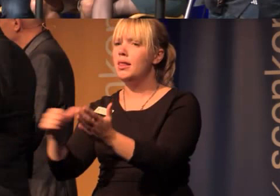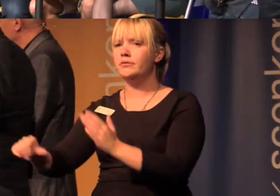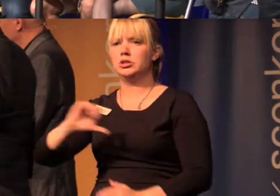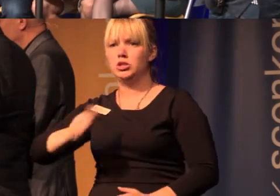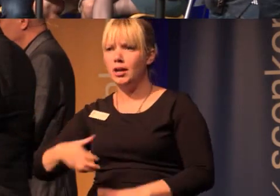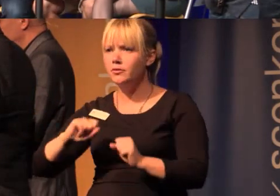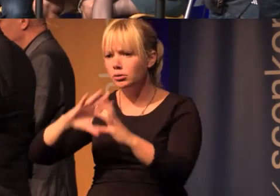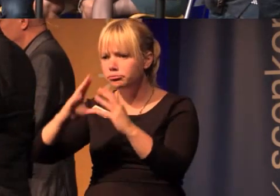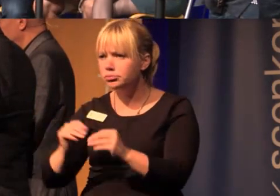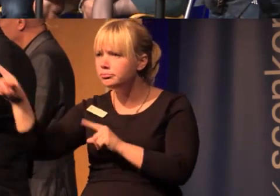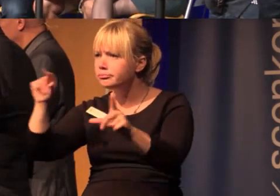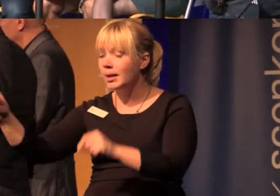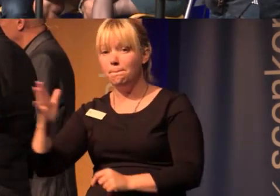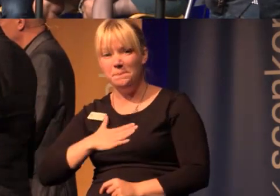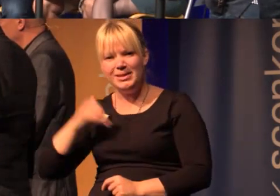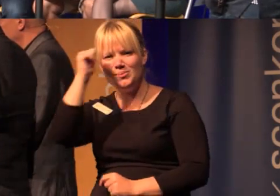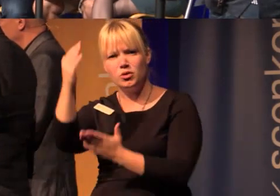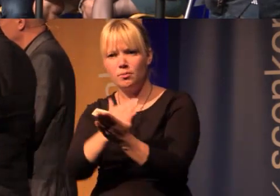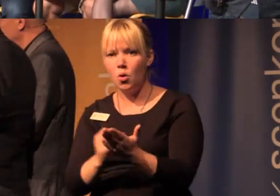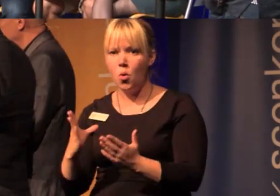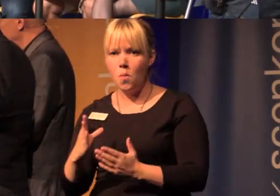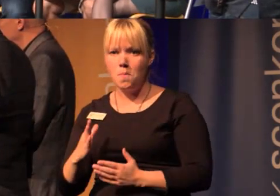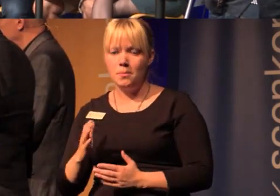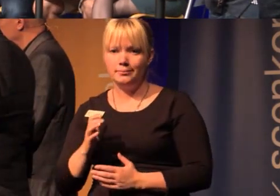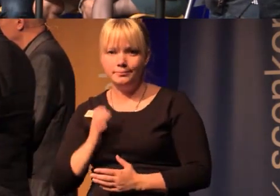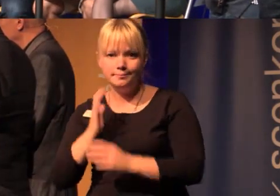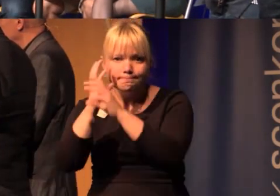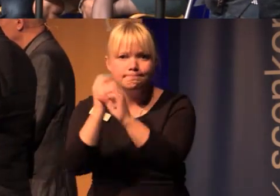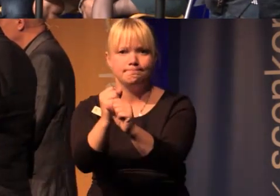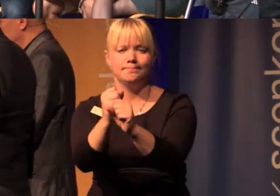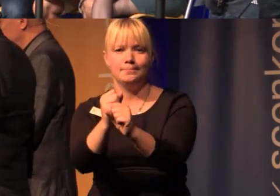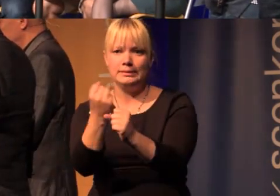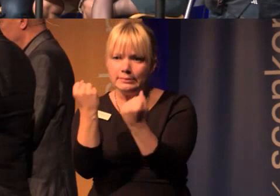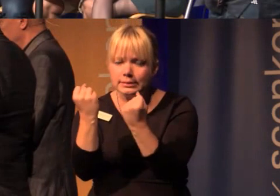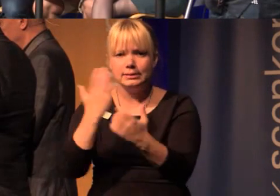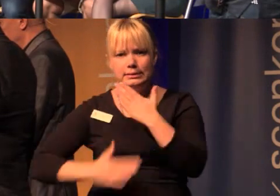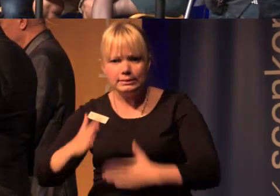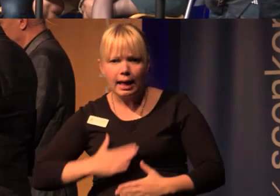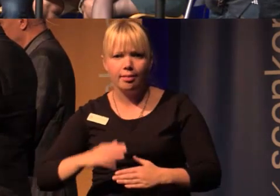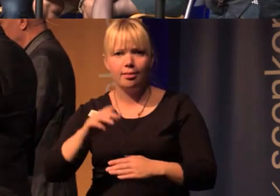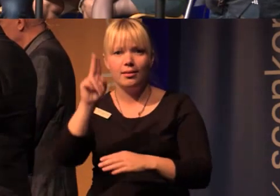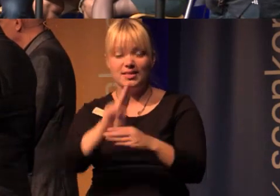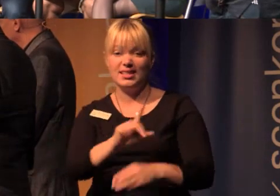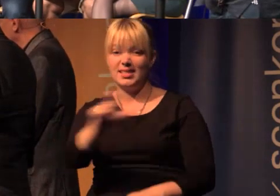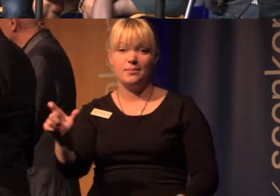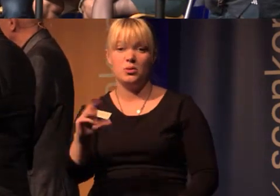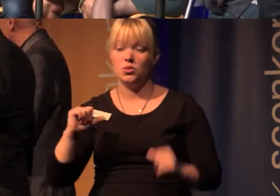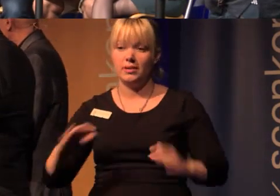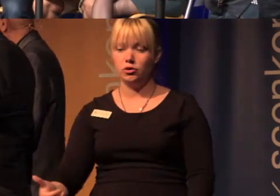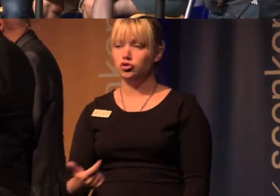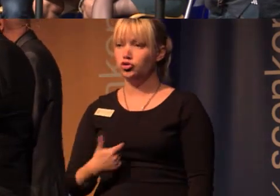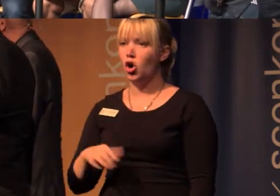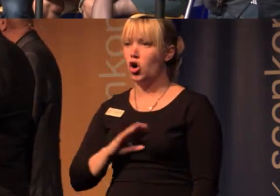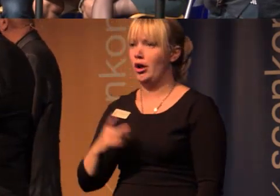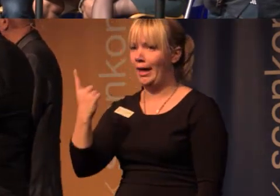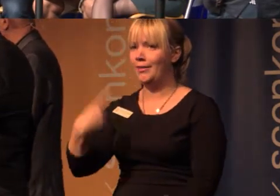sina gymnasieprogram. Och finner man att de estetiska ämnena är viktiga och intressanta så ska man självklart kunna kunna välja det. Jag hade förmånen att kunna välja syslöjd